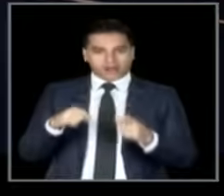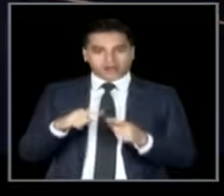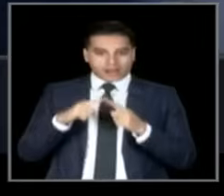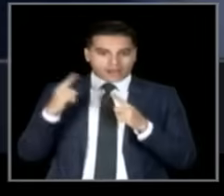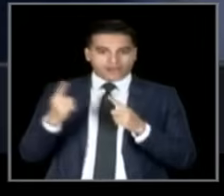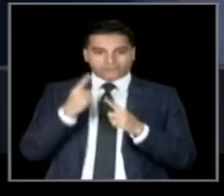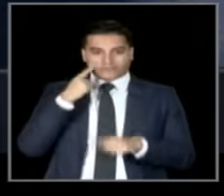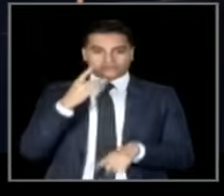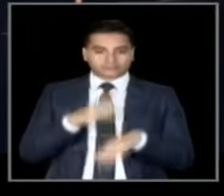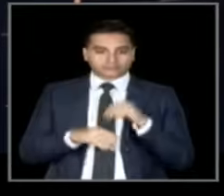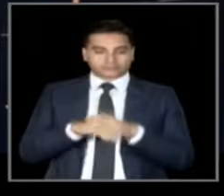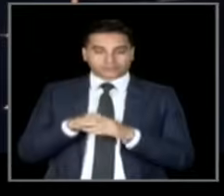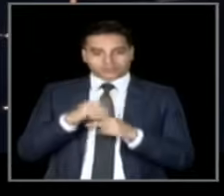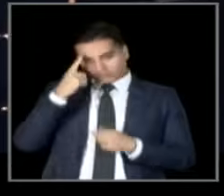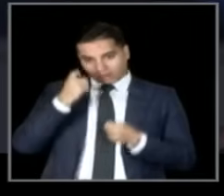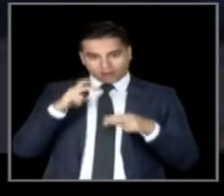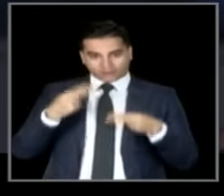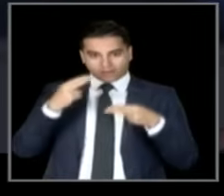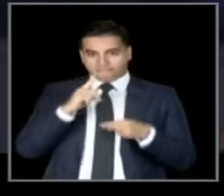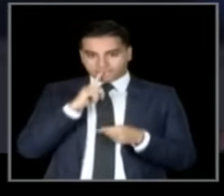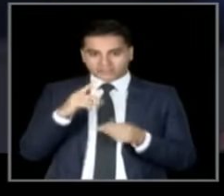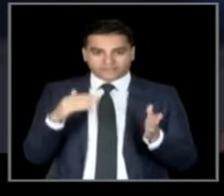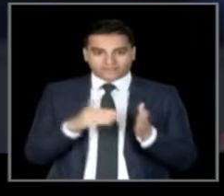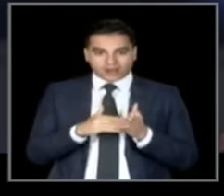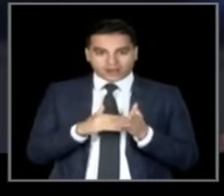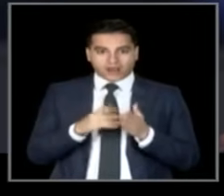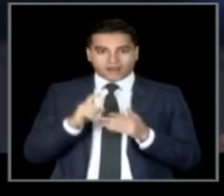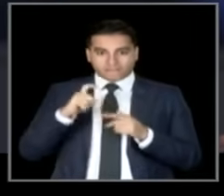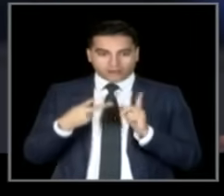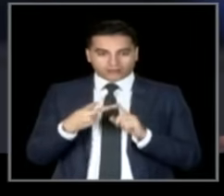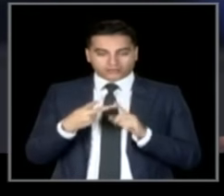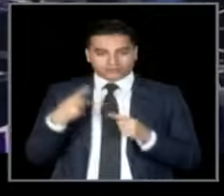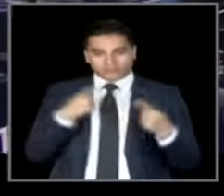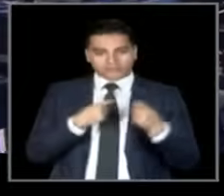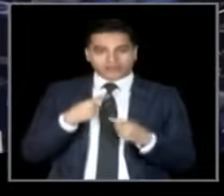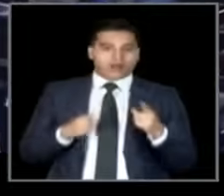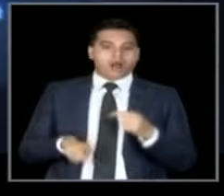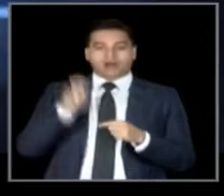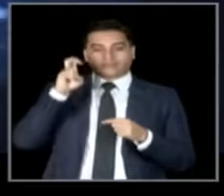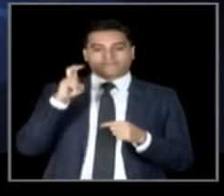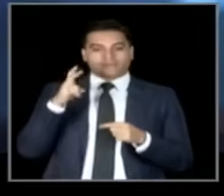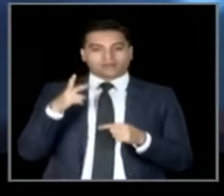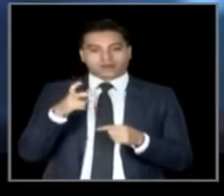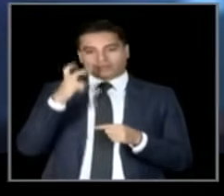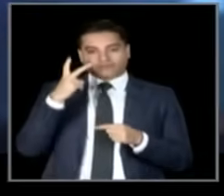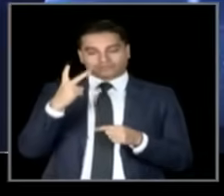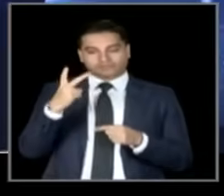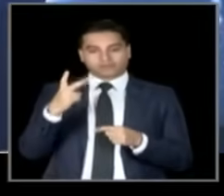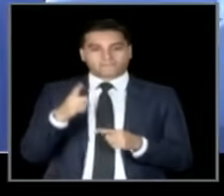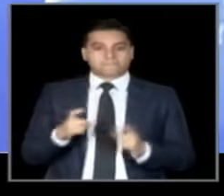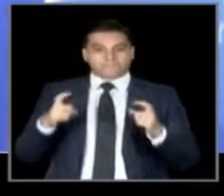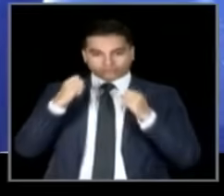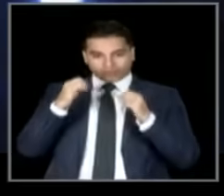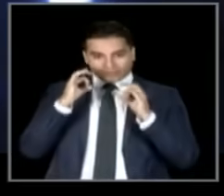لما حسن عروس قدر يرجع بالسكور في تحت الضغط، ولكن لما نزلت قدام مرة تانية في ضربات الجزاء قدرت أخطف منه الهدف التاني. ماتش قوي، هو